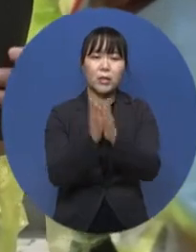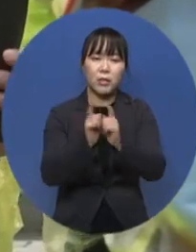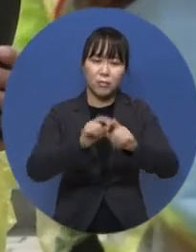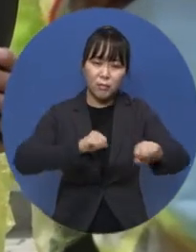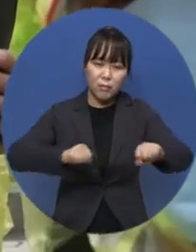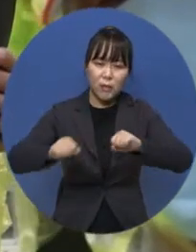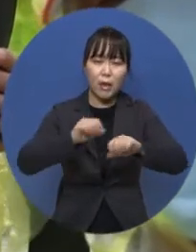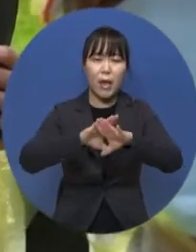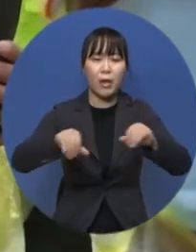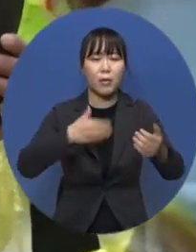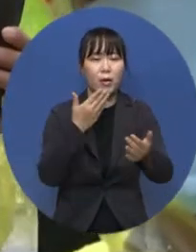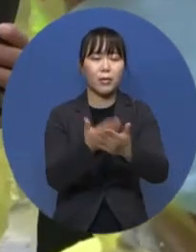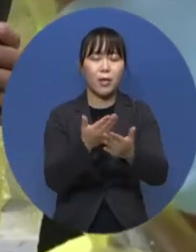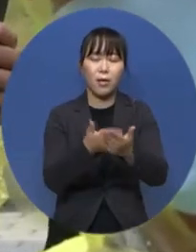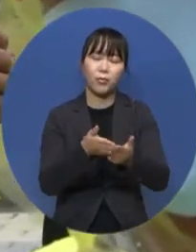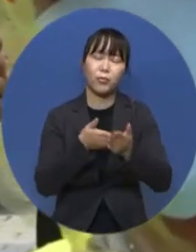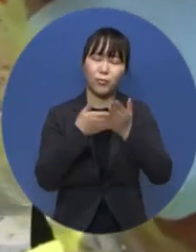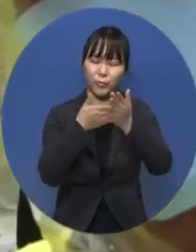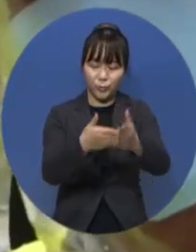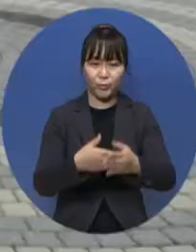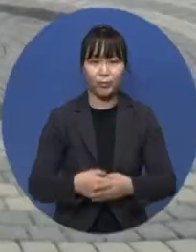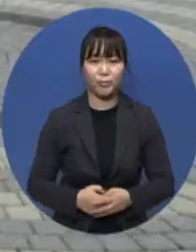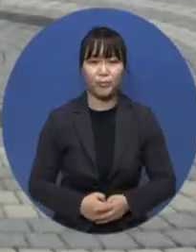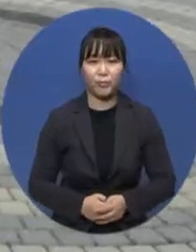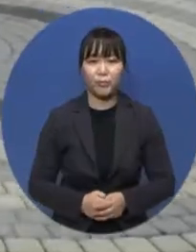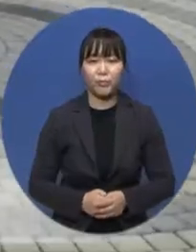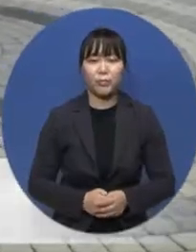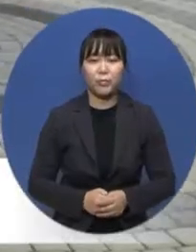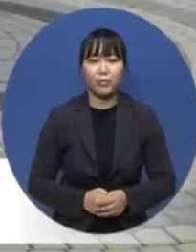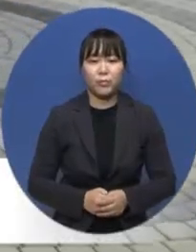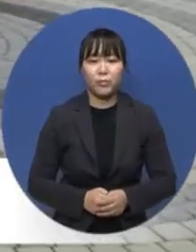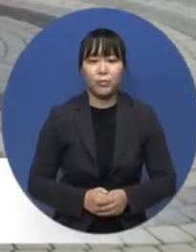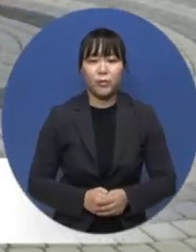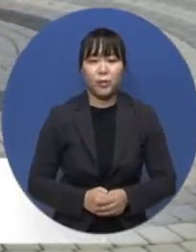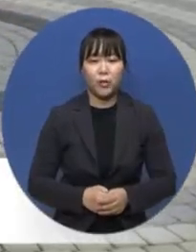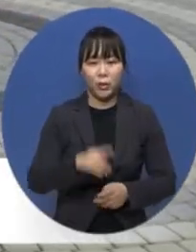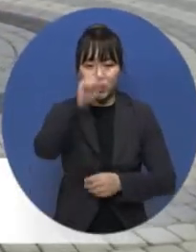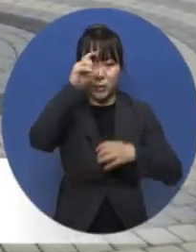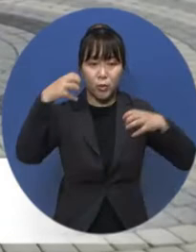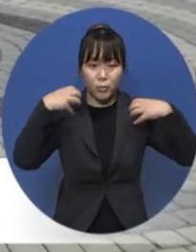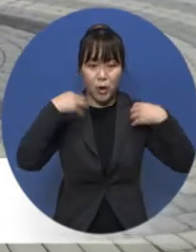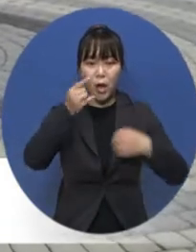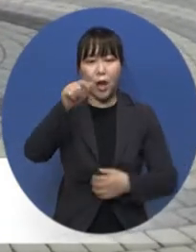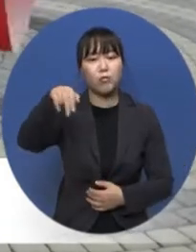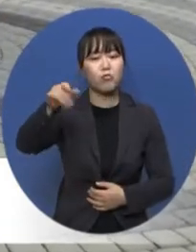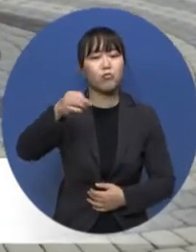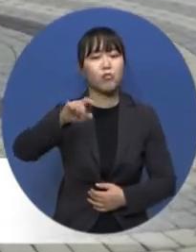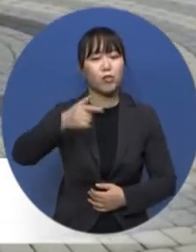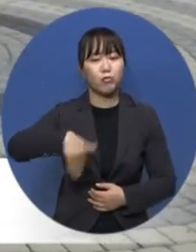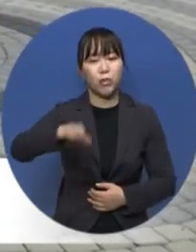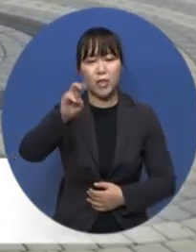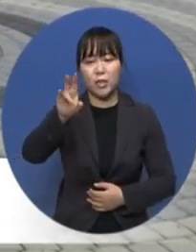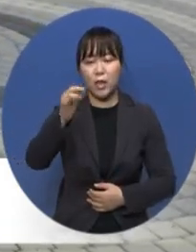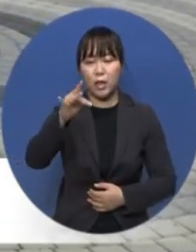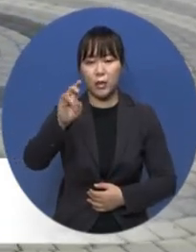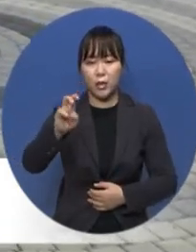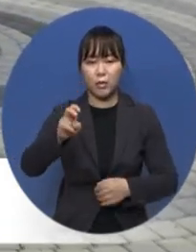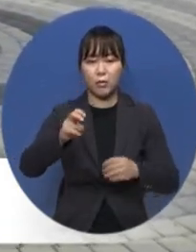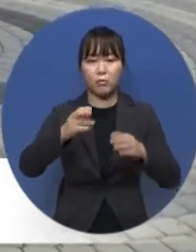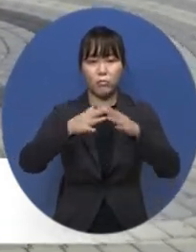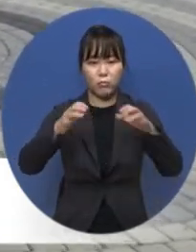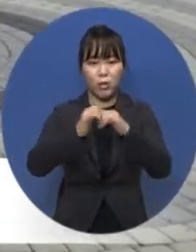나서 해결을 해주도록 호소했습니다. 정부와 한수원은 우리 양남 주민들을 희망하고